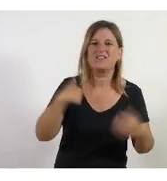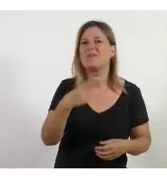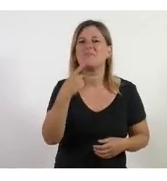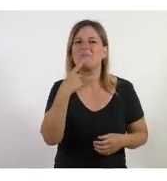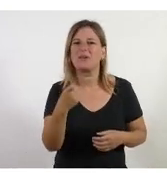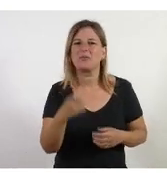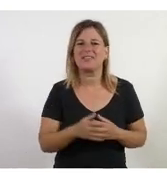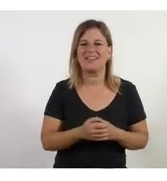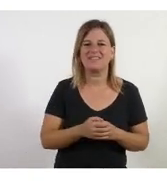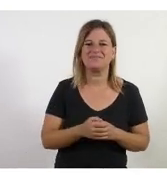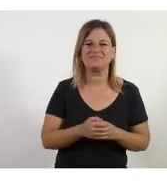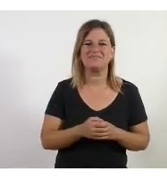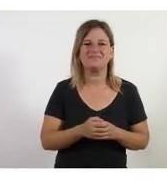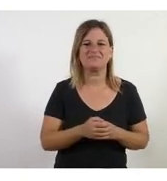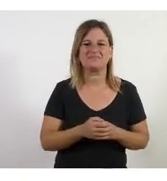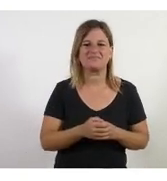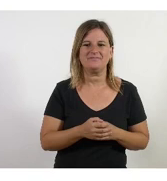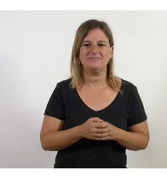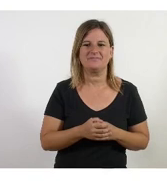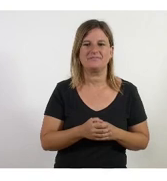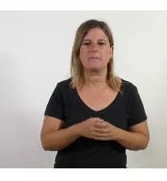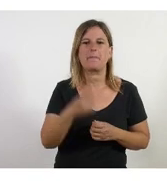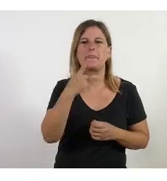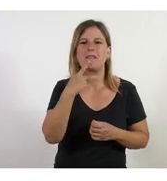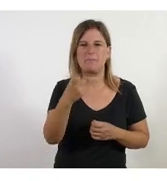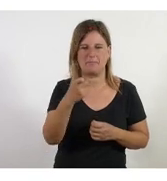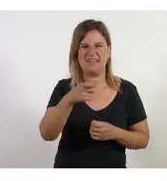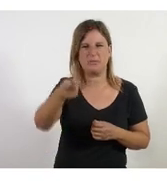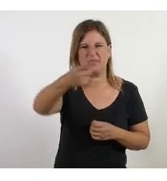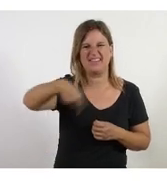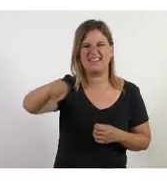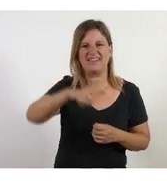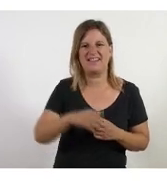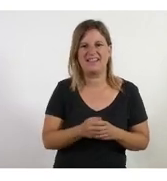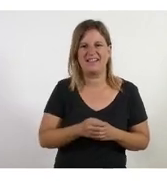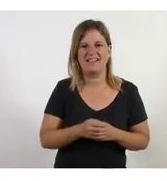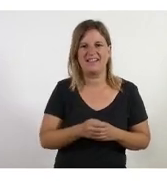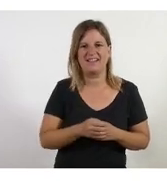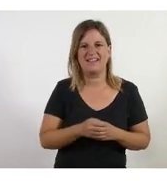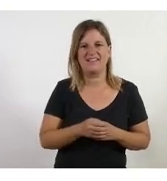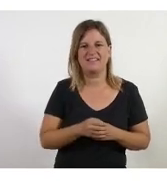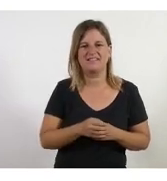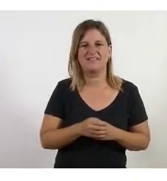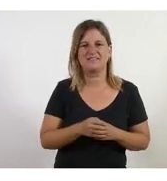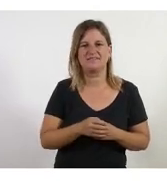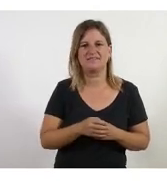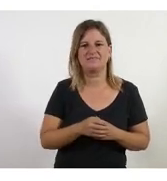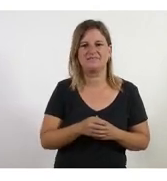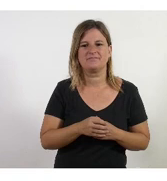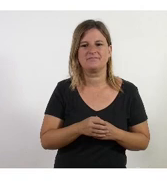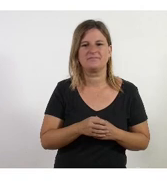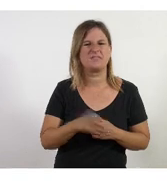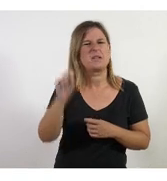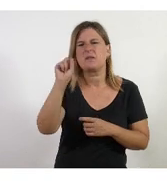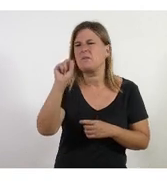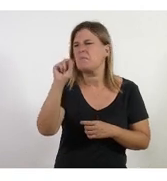preguntava, escolteu-me, una pregunta, i us la faig també a vosaltres ara. Què és allò, el millor